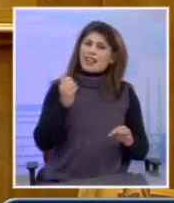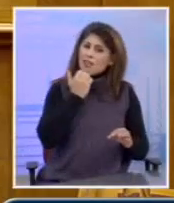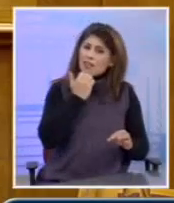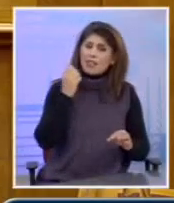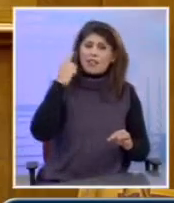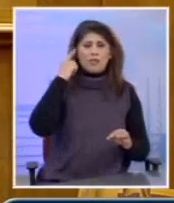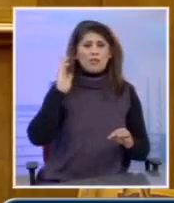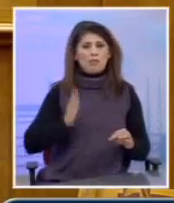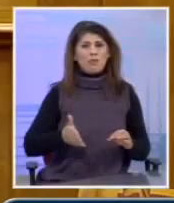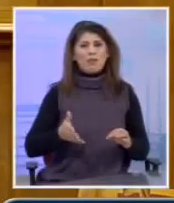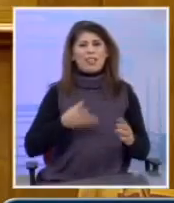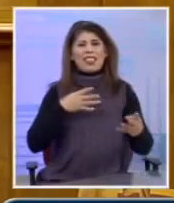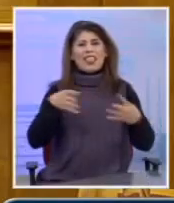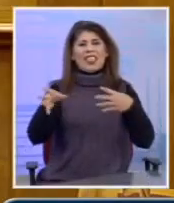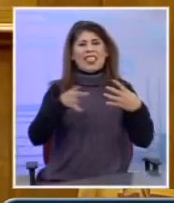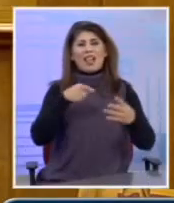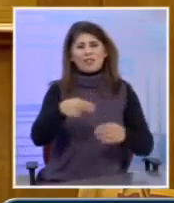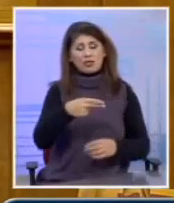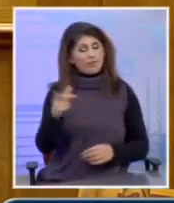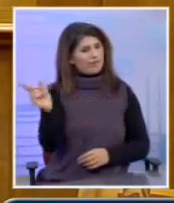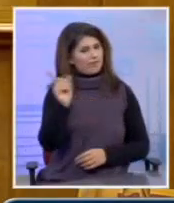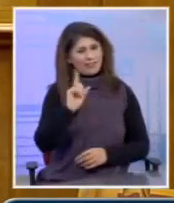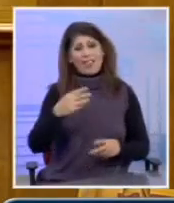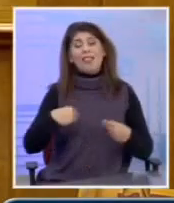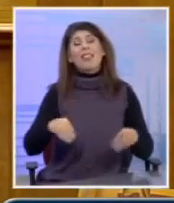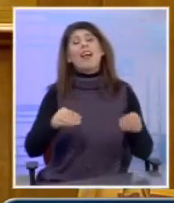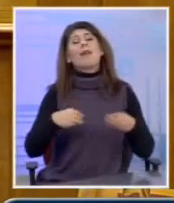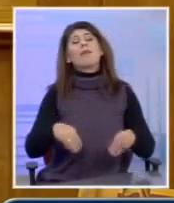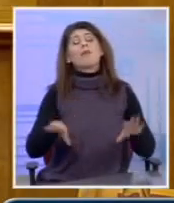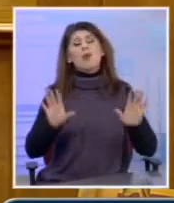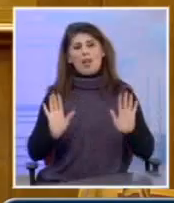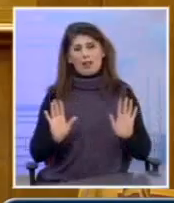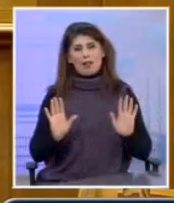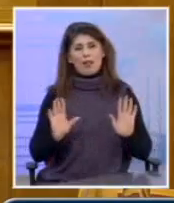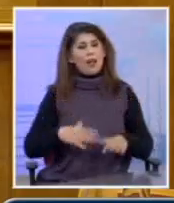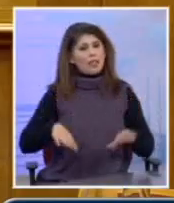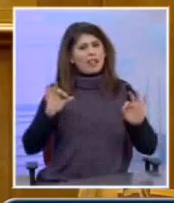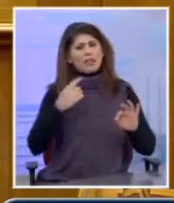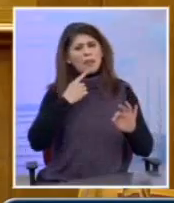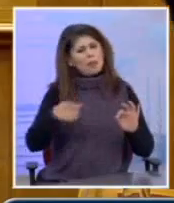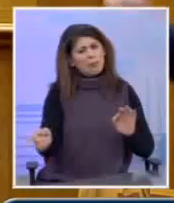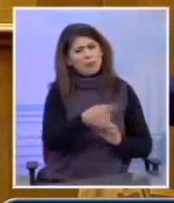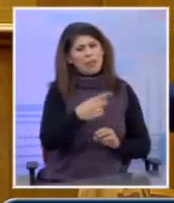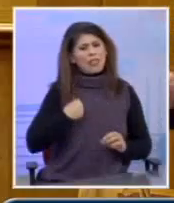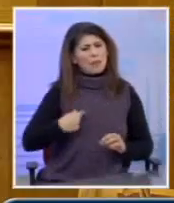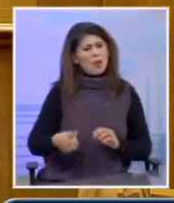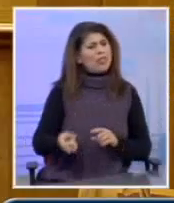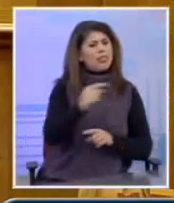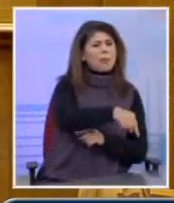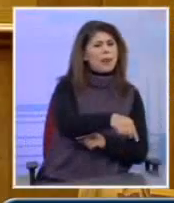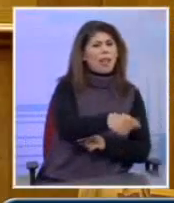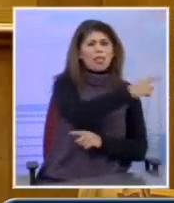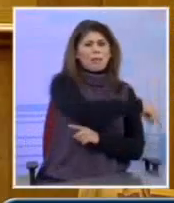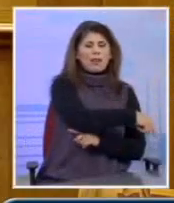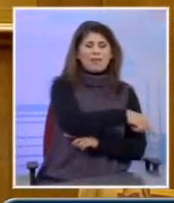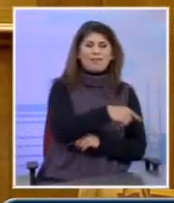αν νομίζουν ότι μπορούν να λαϊκίζουν αυτό το θέμα. Δεν πουλάει πια. Θα αρχίσουν να λένε πηγαίνετε στον διπλανό δήμο ή στον παραδιπλανό δήμο. Έχει